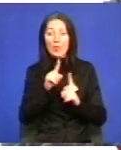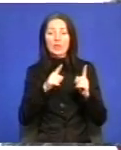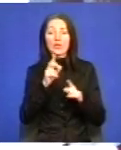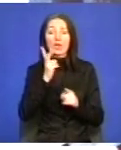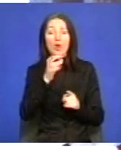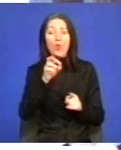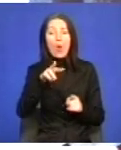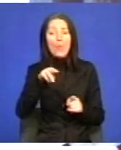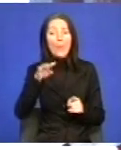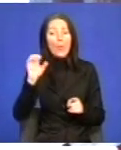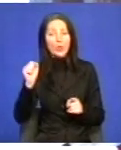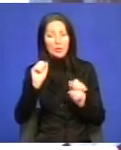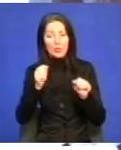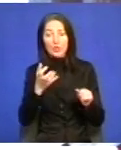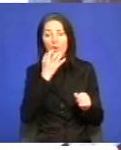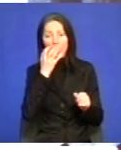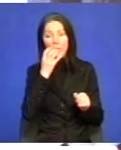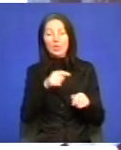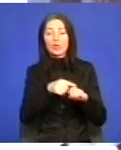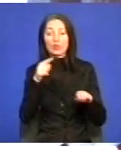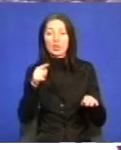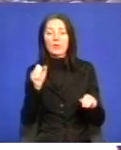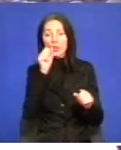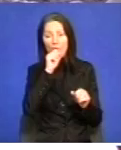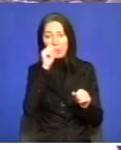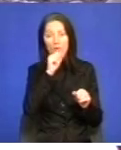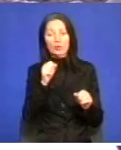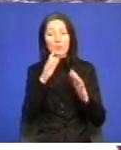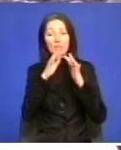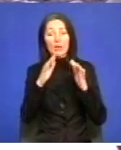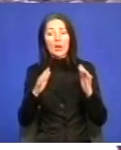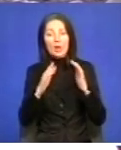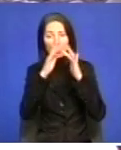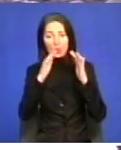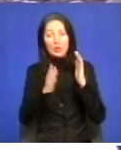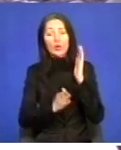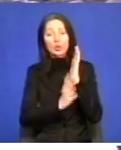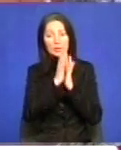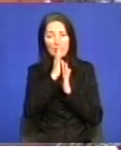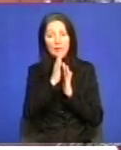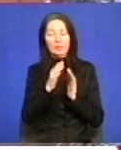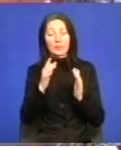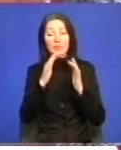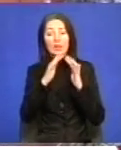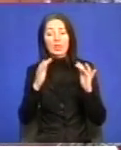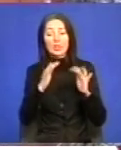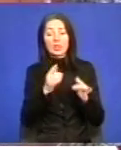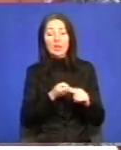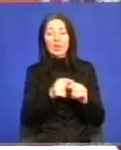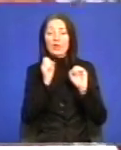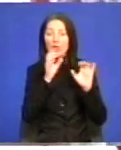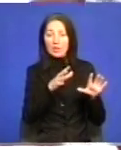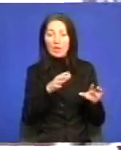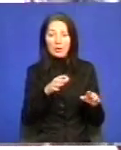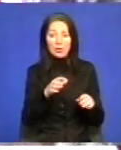компост. Ним можна утепляти чутливі до морозу рослини. До речі, ялинки, які викидають тернополяни, не зникають у горах іншого